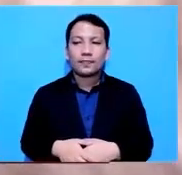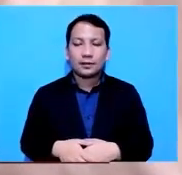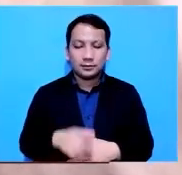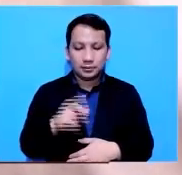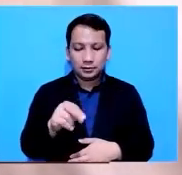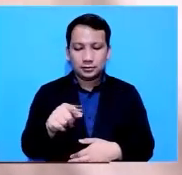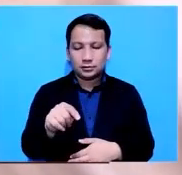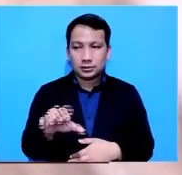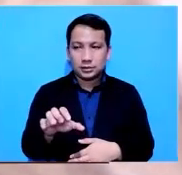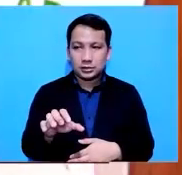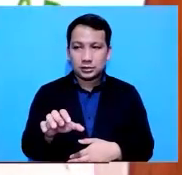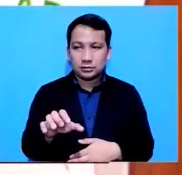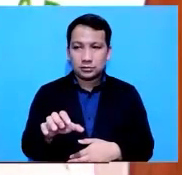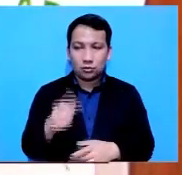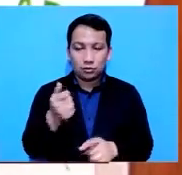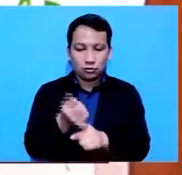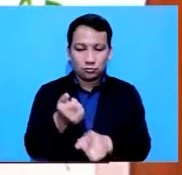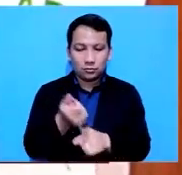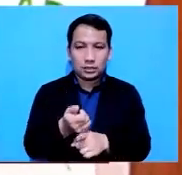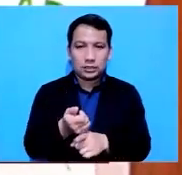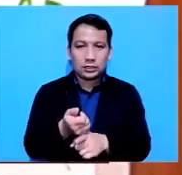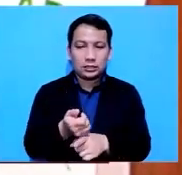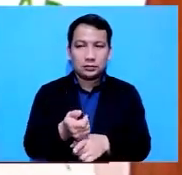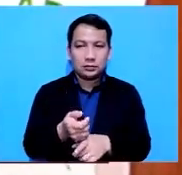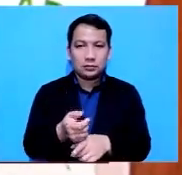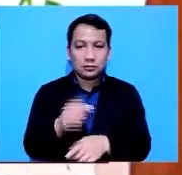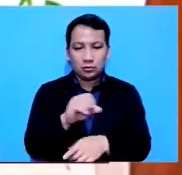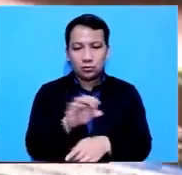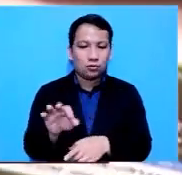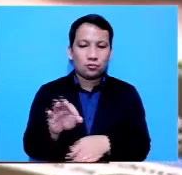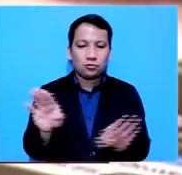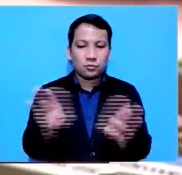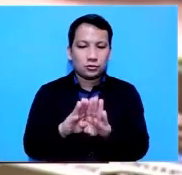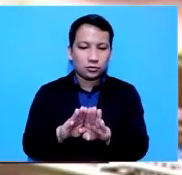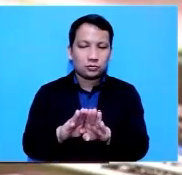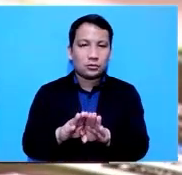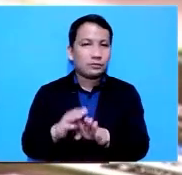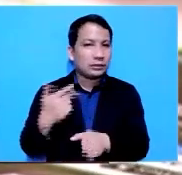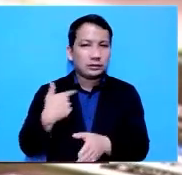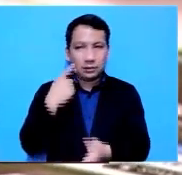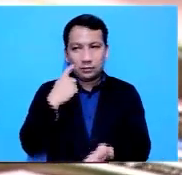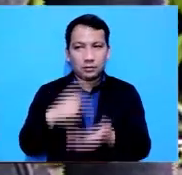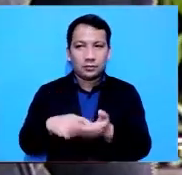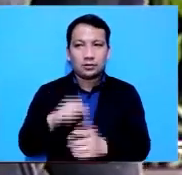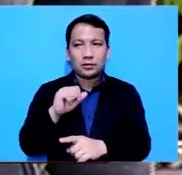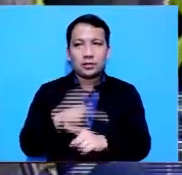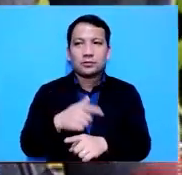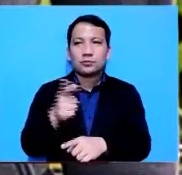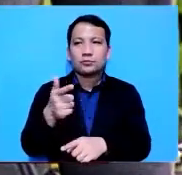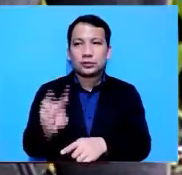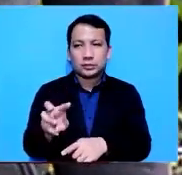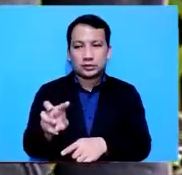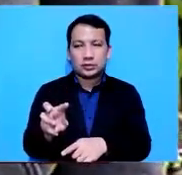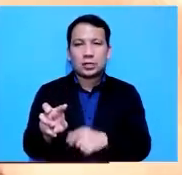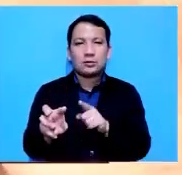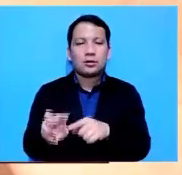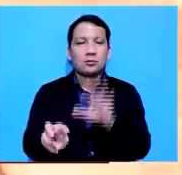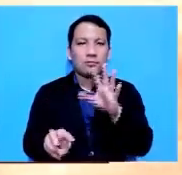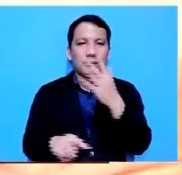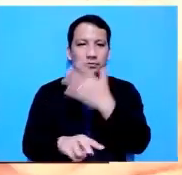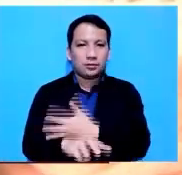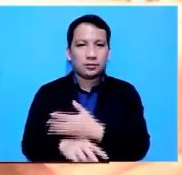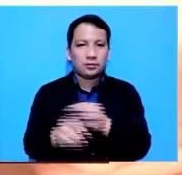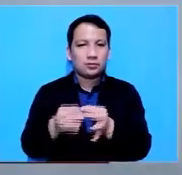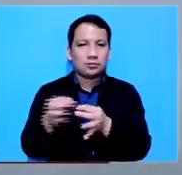bagamat automatico madedeactivate ang SIM ng mga user na hindi makakapagparehistro hanggang April 26, may 5 araw pa matapos ang